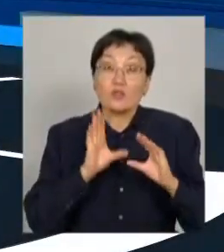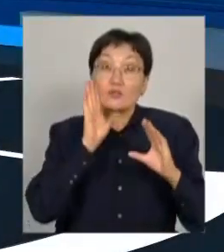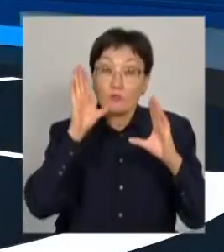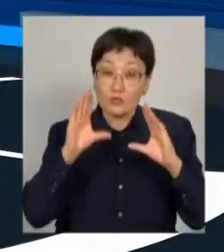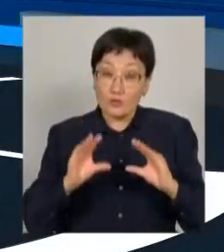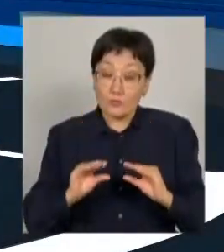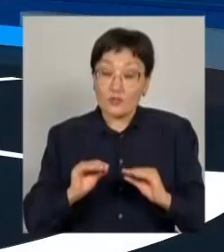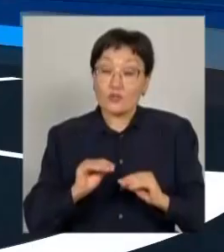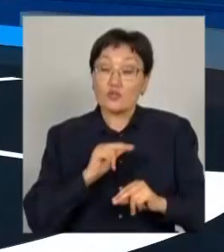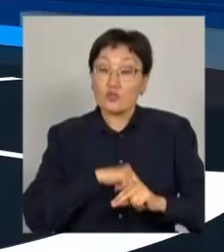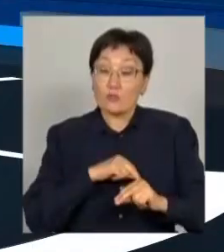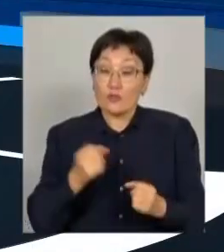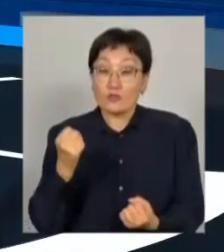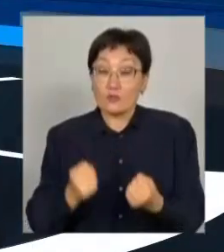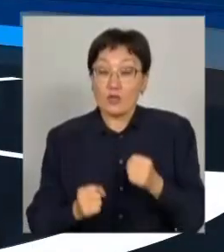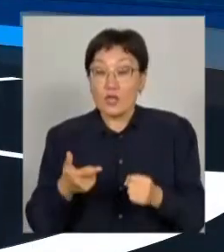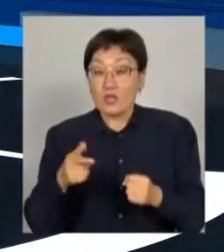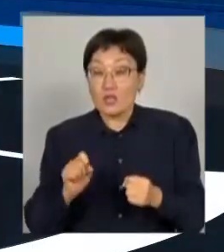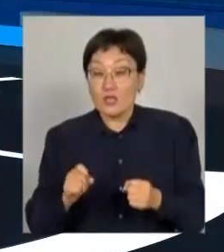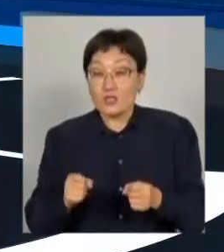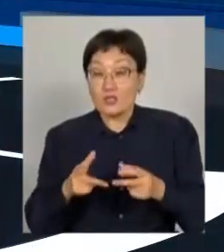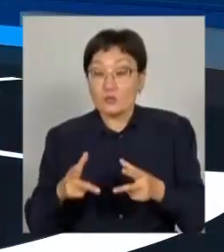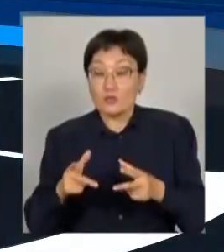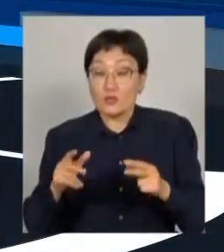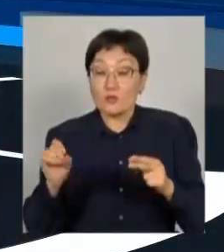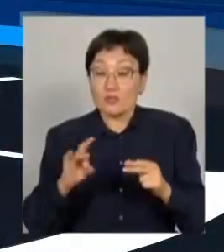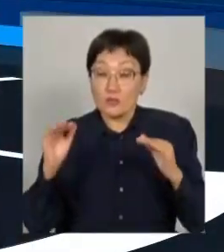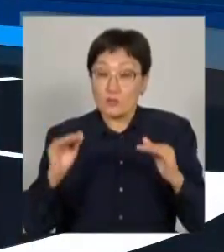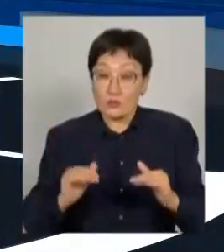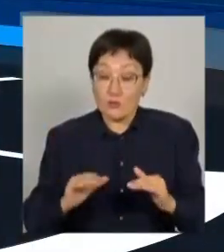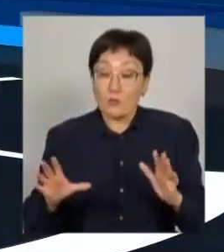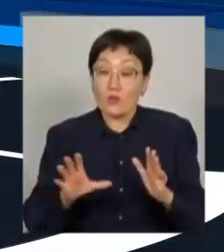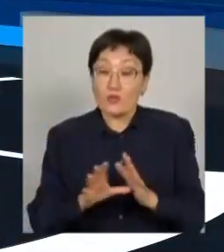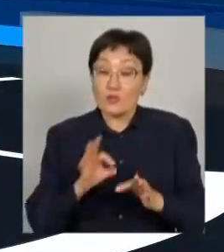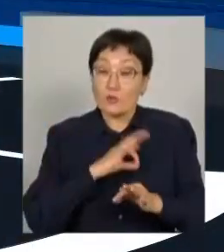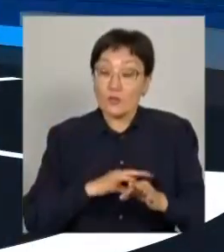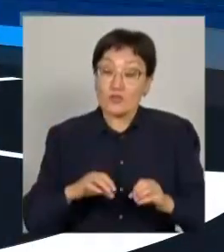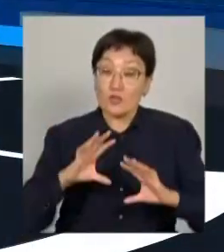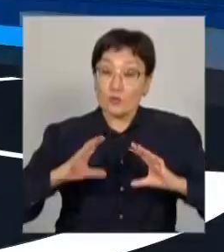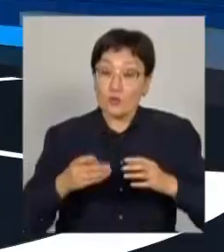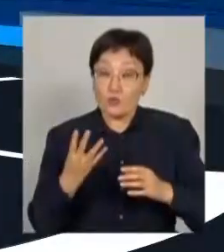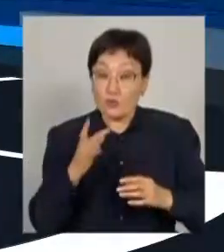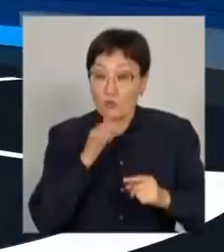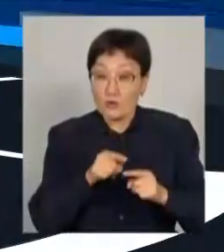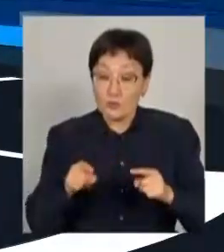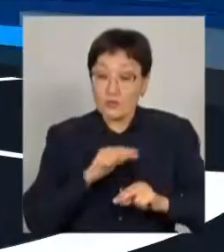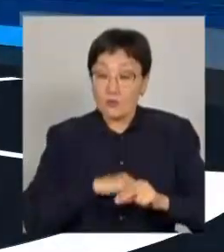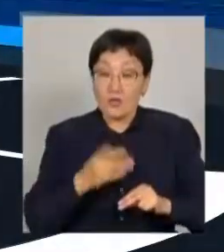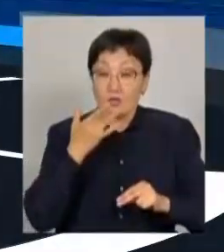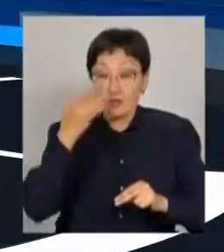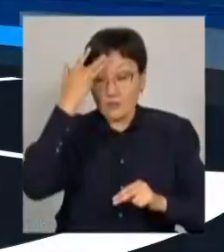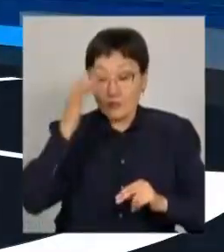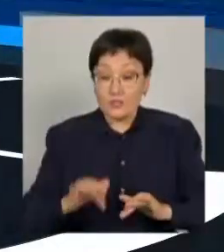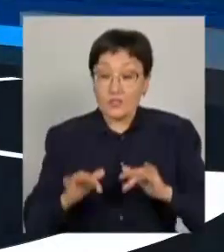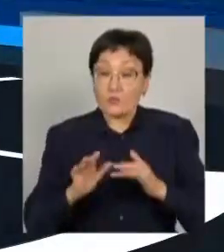тоқтаусыз жүретін көліктен шығатын улы газдар мөлшерін азайтуды. Тоқпен жүретін транспорт төрт мезгілде де жұмыс істей береді. Жазда қоқыс шаң